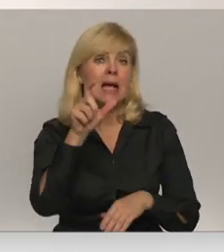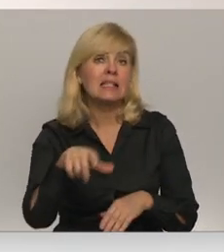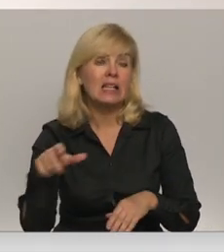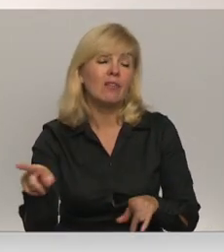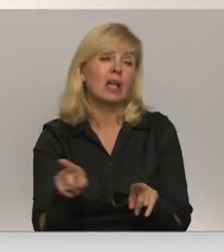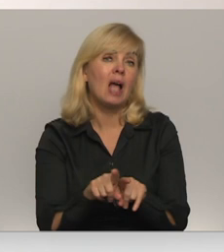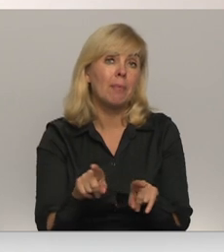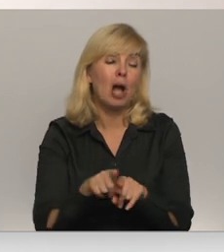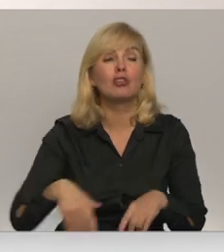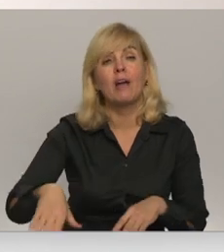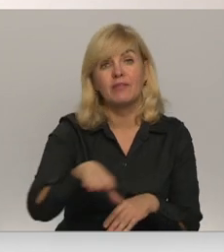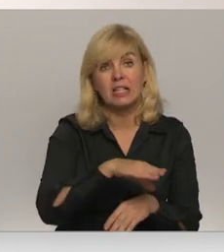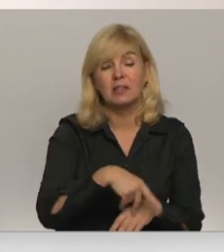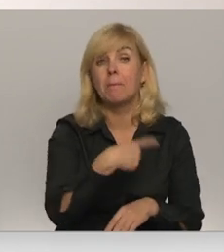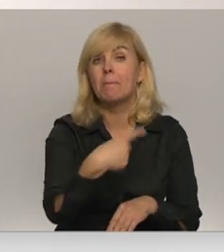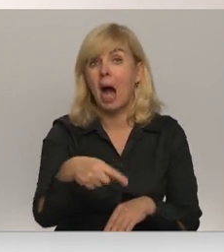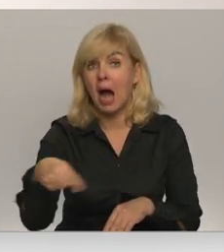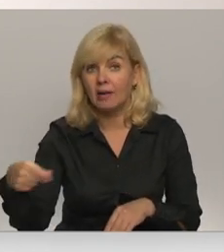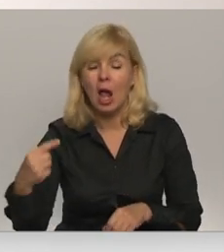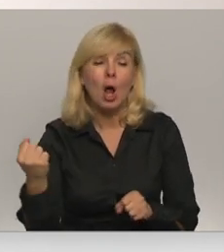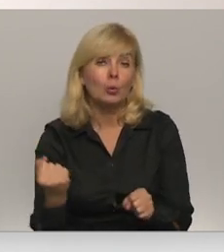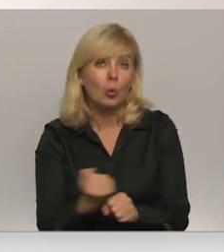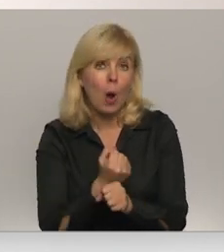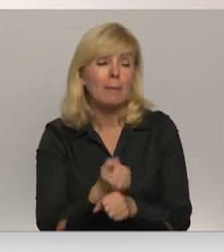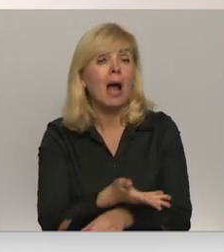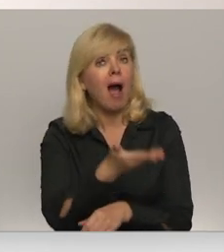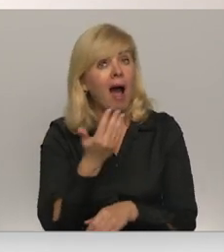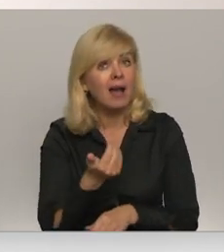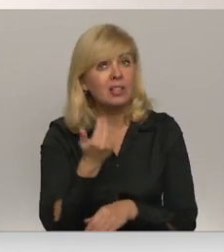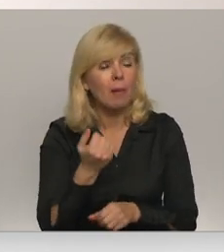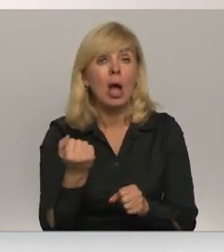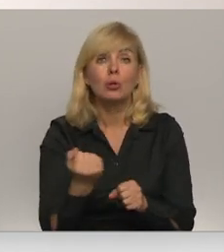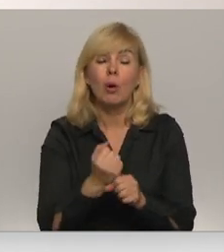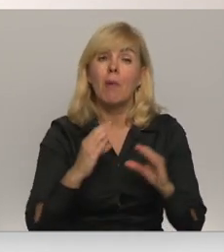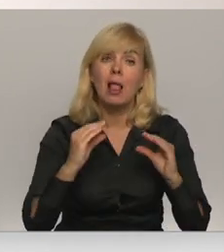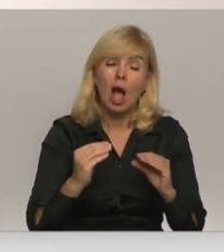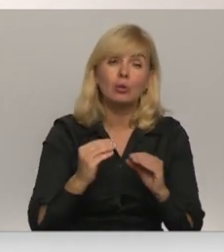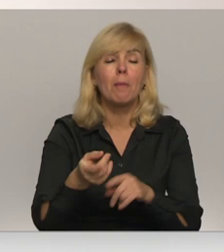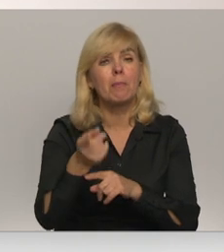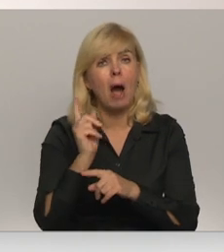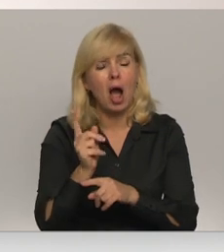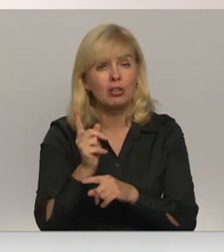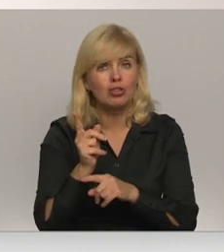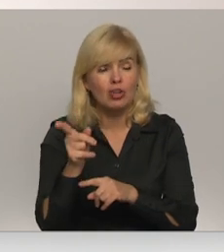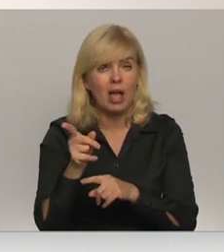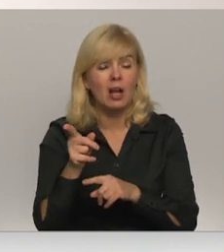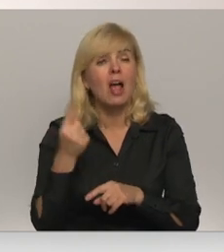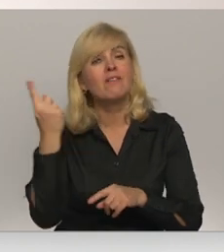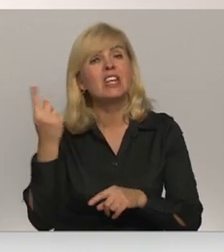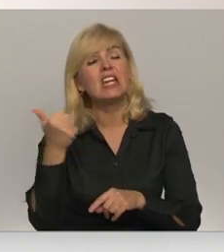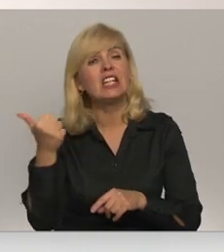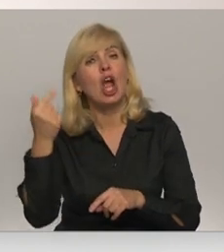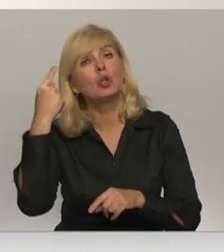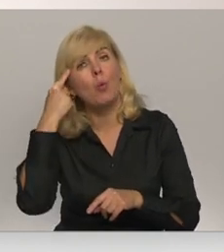paši kā visi pārējie. Tomēr tas aicinājums uz to ledus atrasties un makšķerēt, nu, neskāpēc viņiem tas tomēr